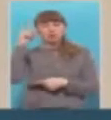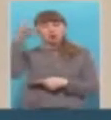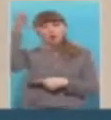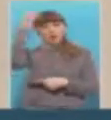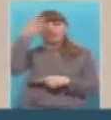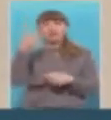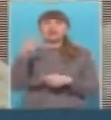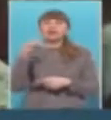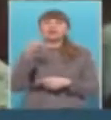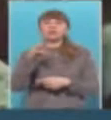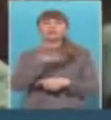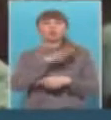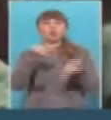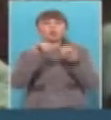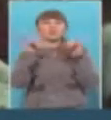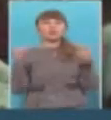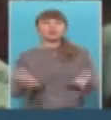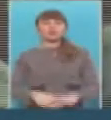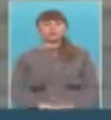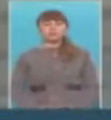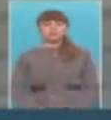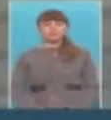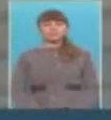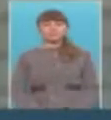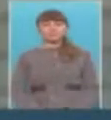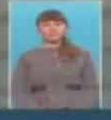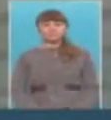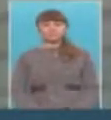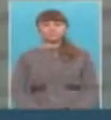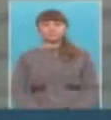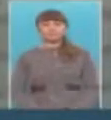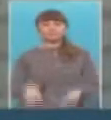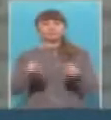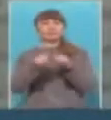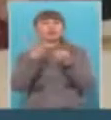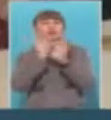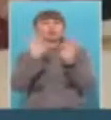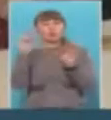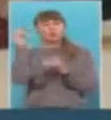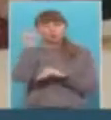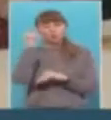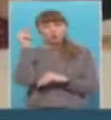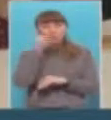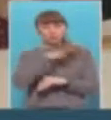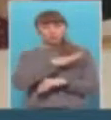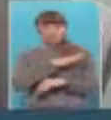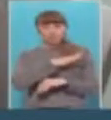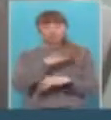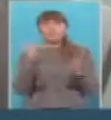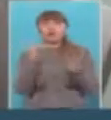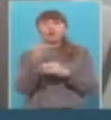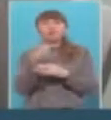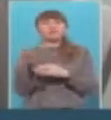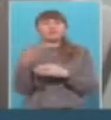бүгін біз үшін үлкен мереке. Елбасының рухани жаңғыру бағдарламасы аясында қалада лофт орталығы жұмыс істейді. Мұнда коворкинг